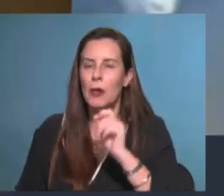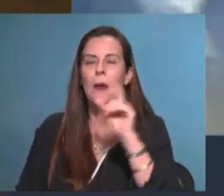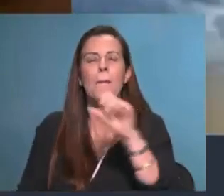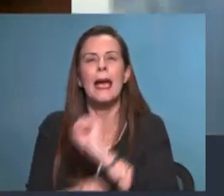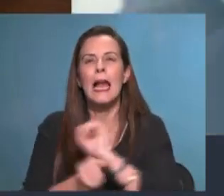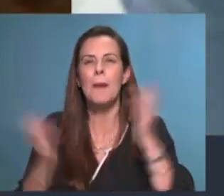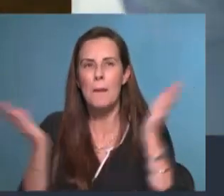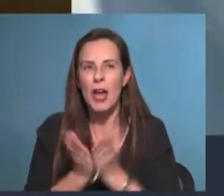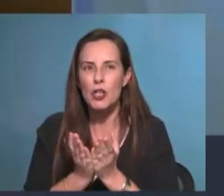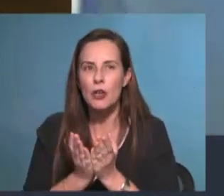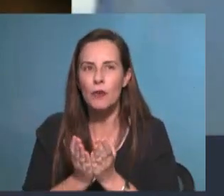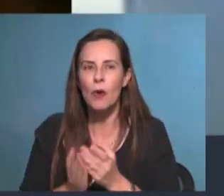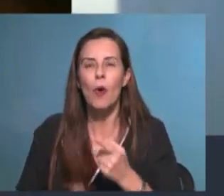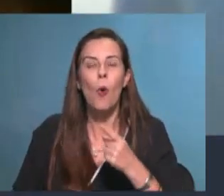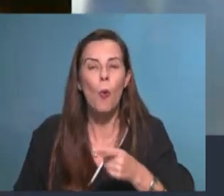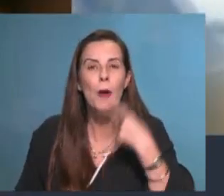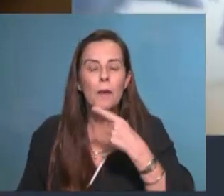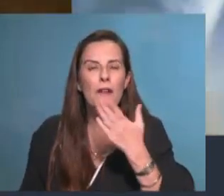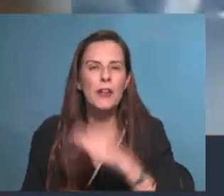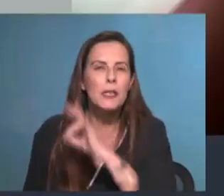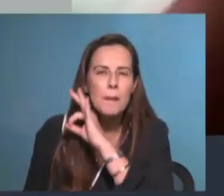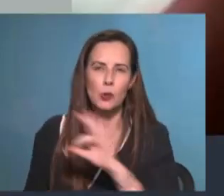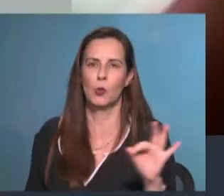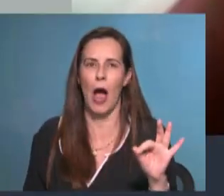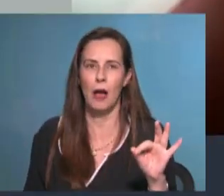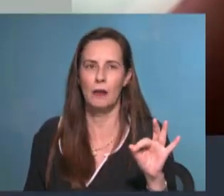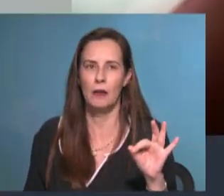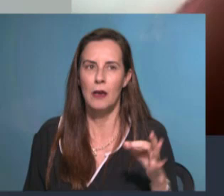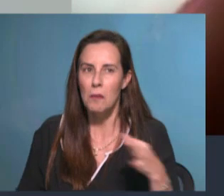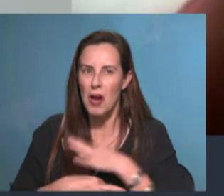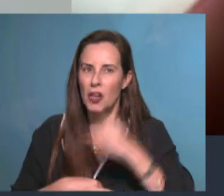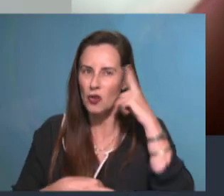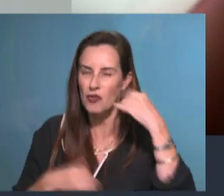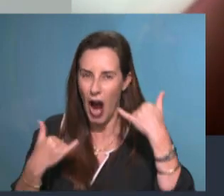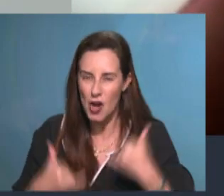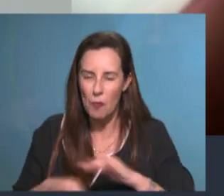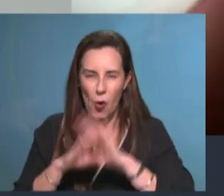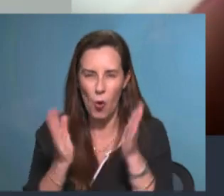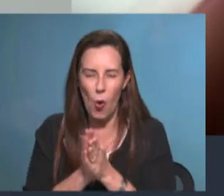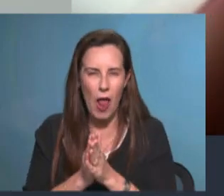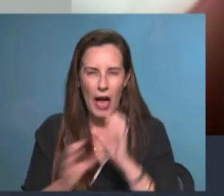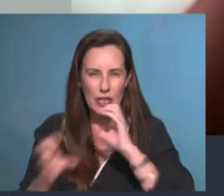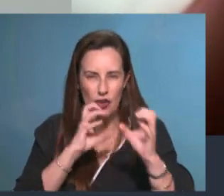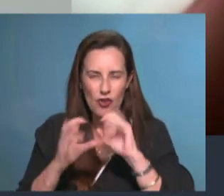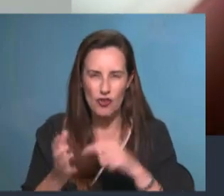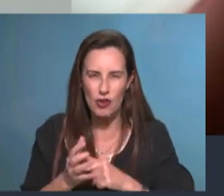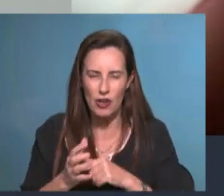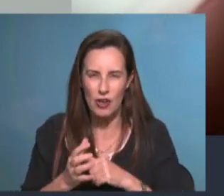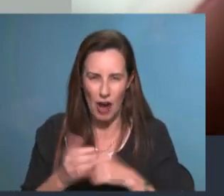שבע, הוא מתבטא בעברית מצוין. מבחינתי אני חושב שאני